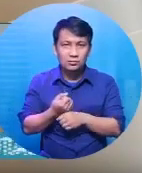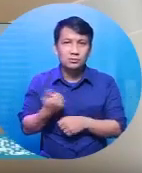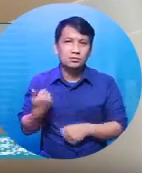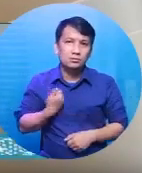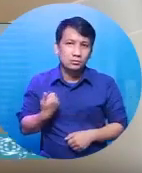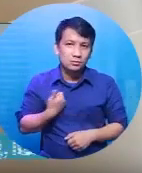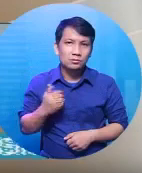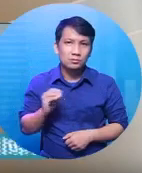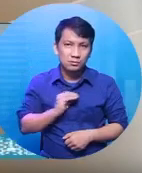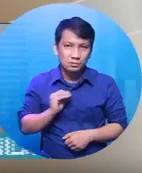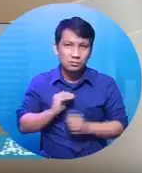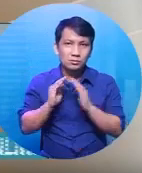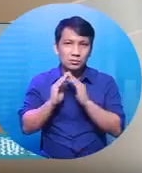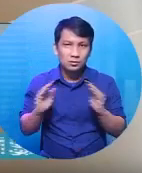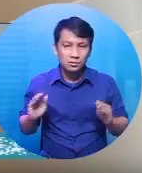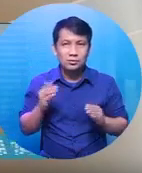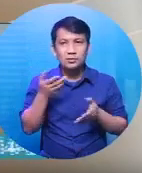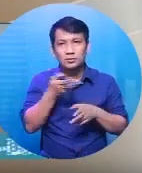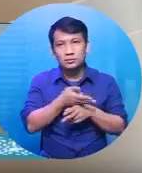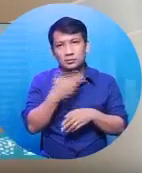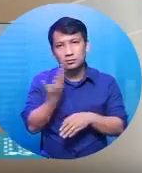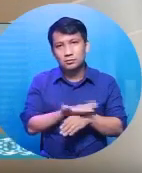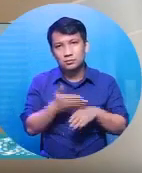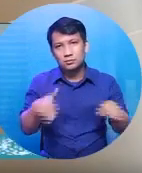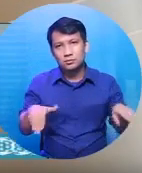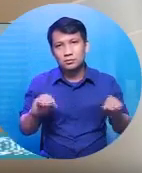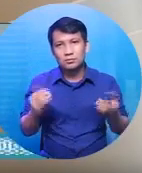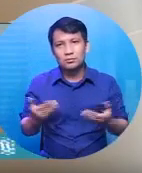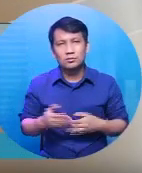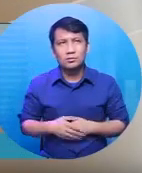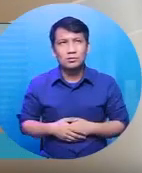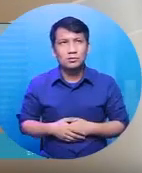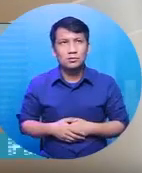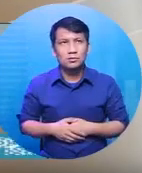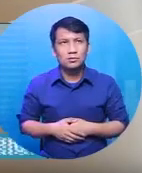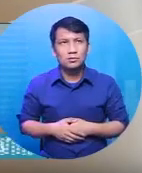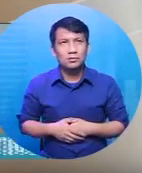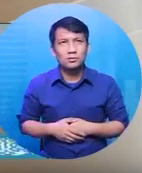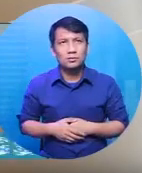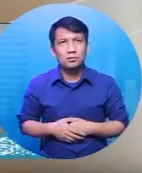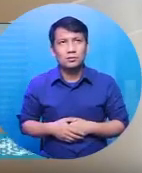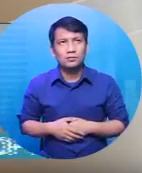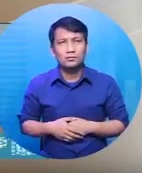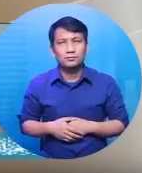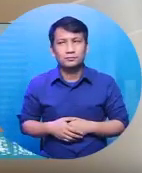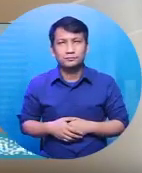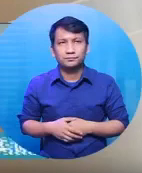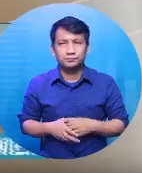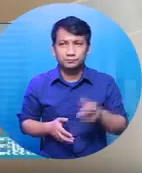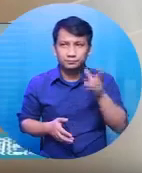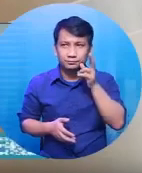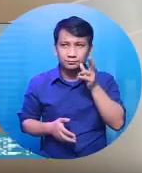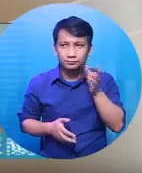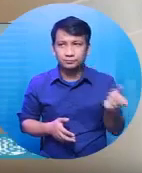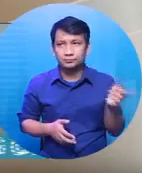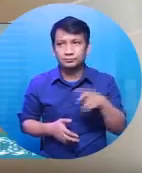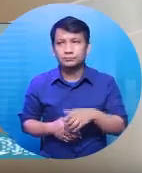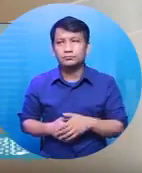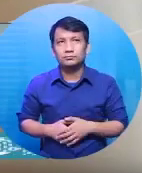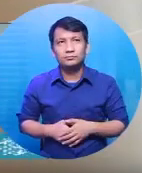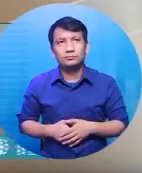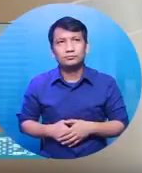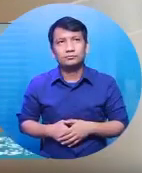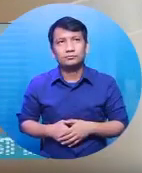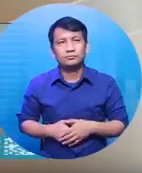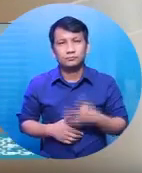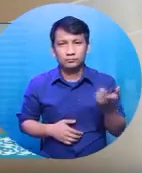lang, trabaho, bahay lang ako, mga anak ko. Okay. Wala akong lalaki. Ito na, Nay. Malapit na tayo matapos. Rochelle, wala kang